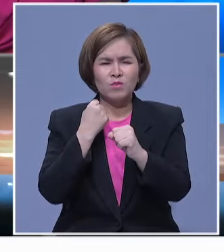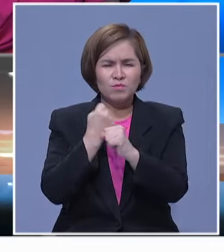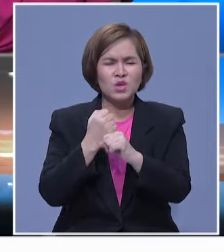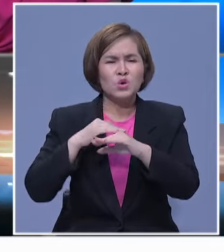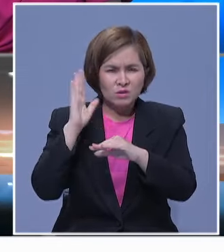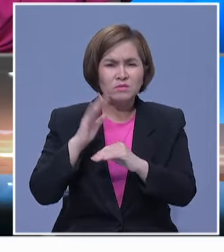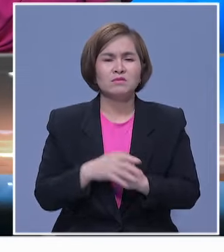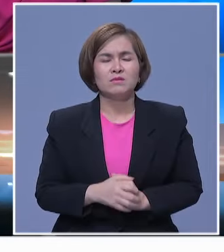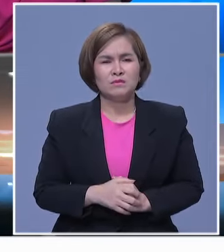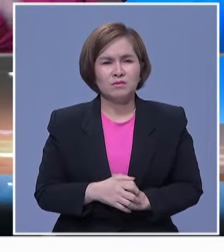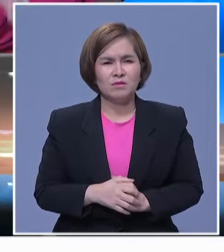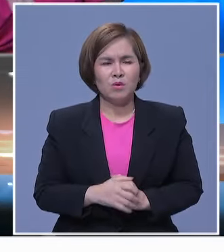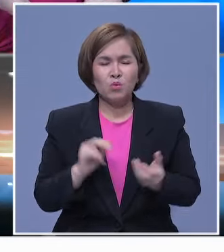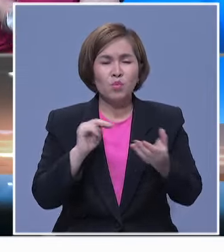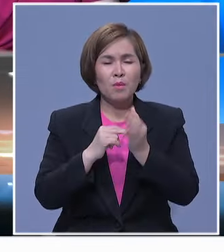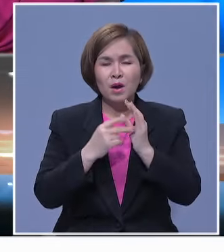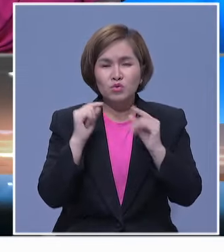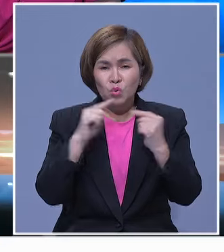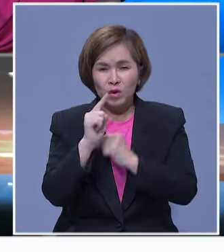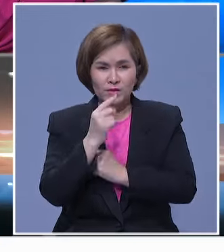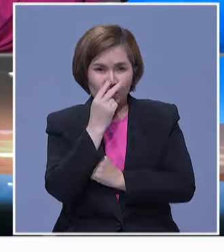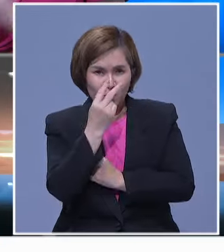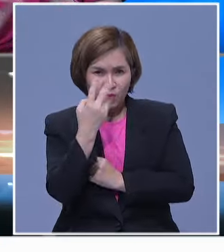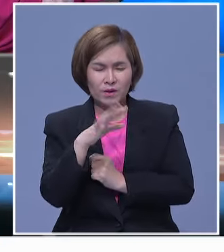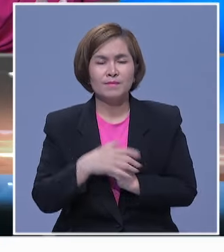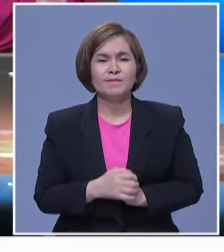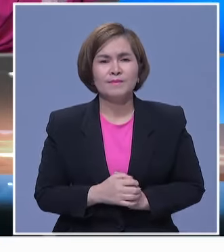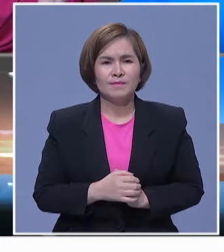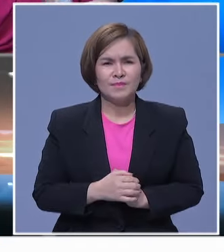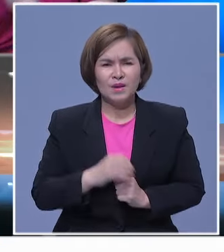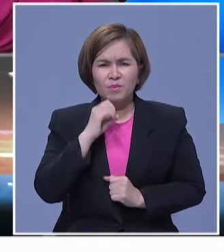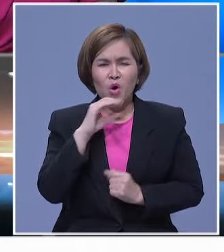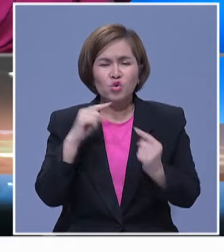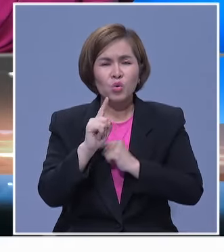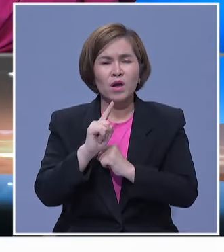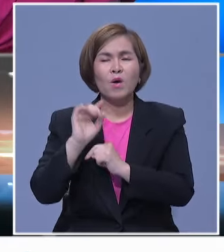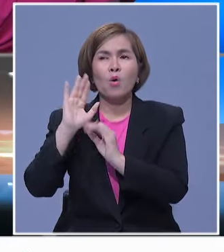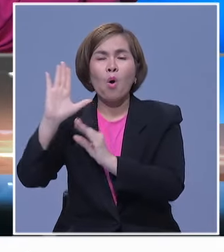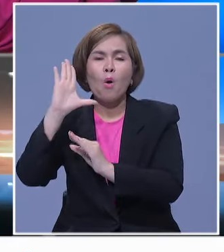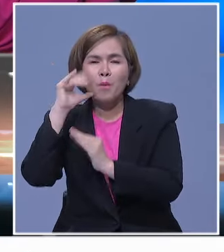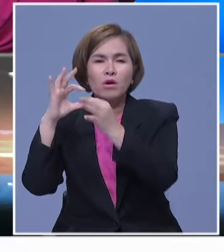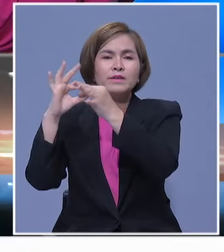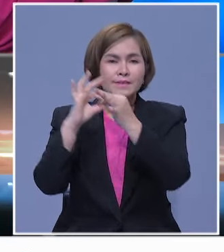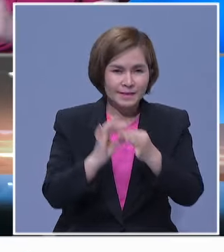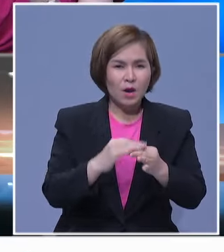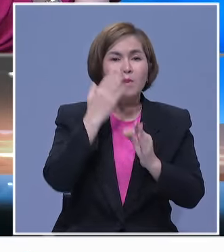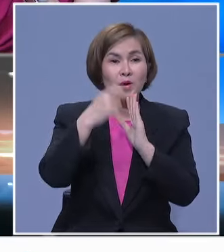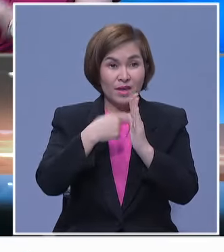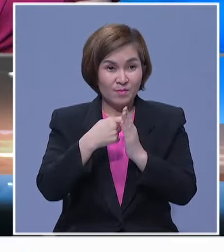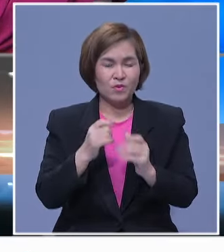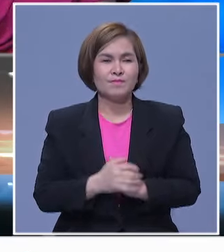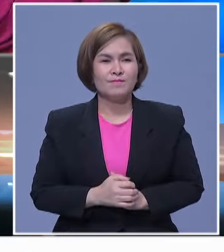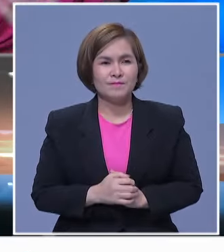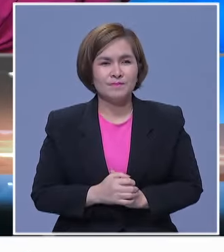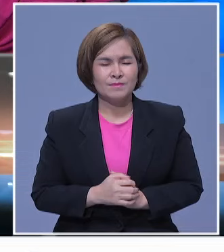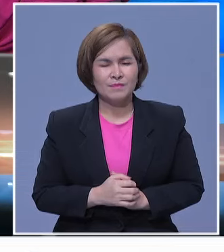เป็นกุนซือรุ่นพ่อหรือว่าแม้กระทั่งบางคนถึงกับขั้นใช้คำว่าเป็นกุนซือของพ ่อ เพราะแต่ละท่านอ๋อเนี่ยคุณหม